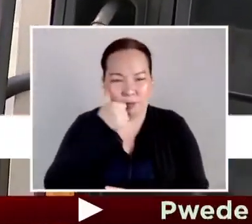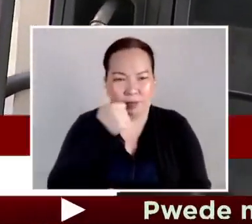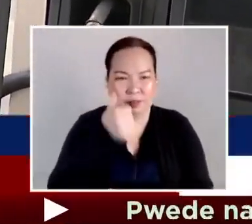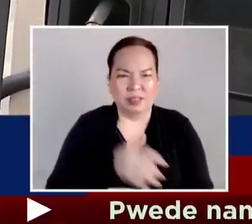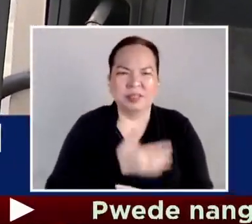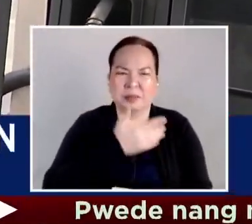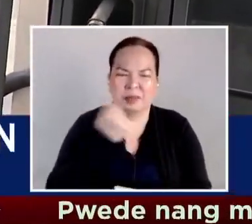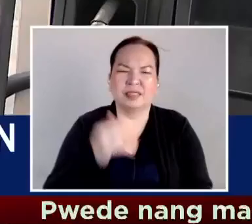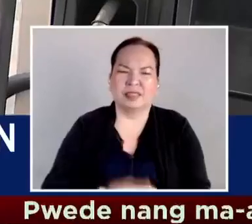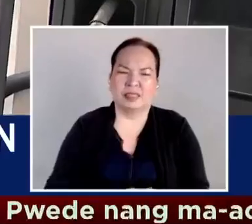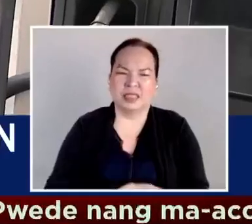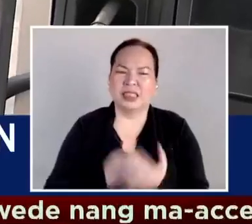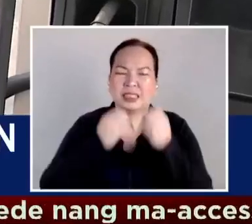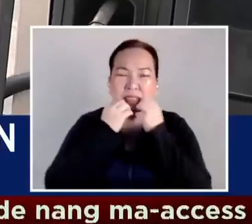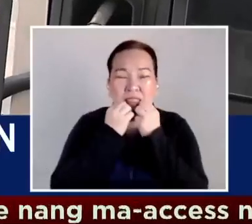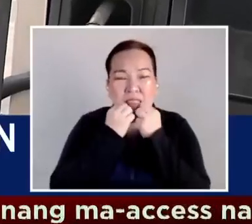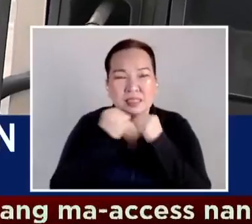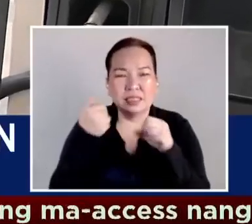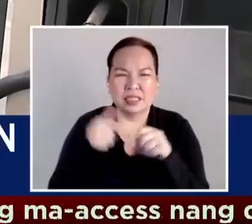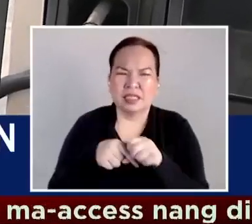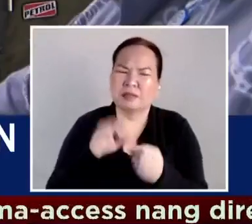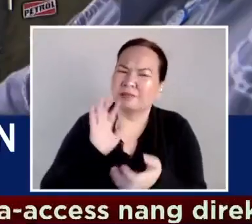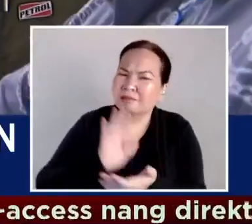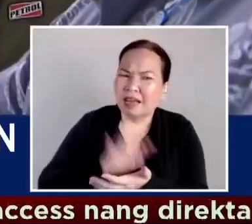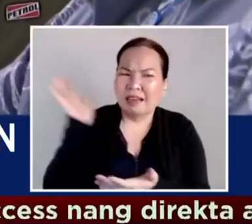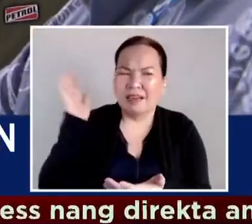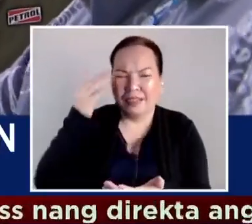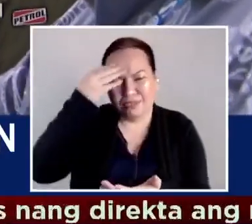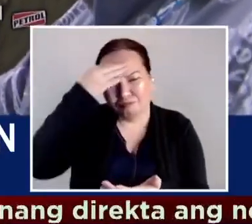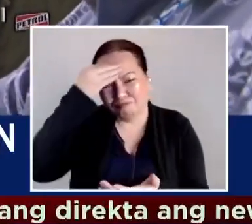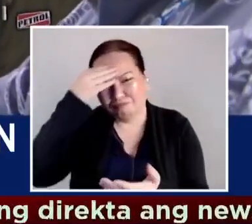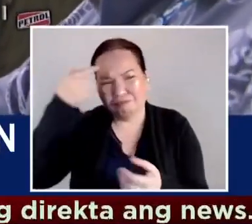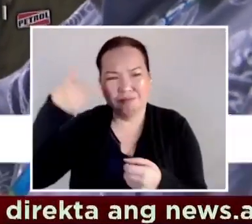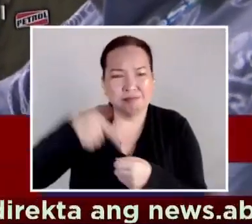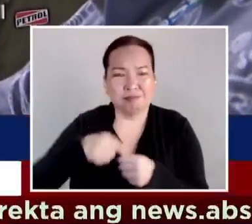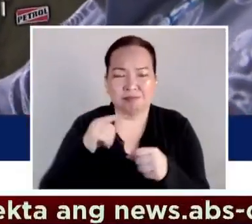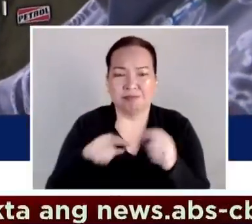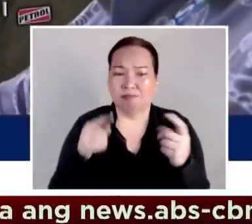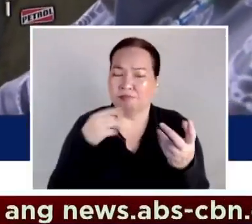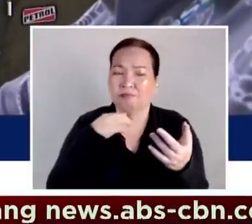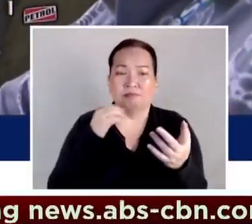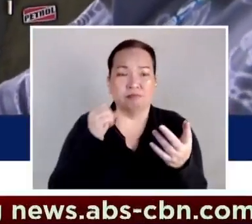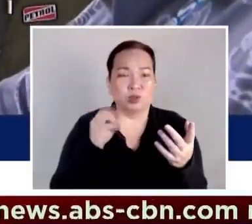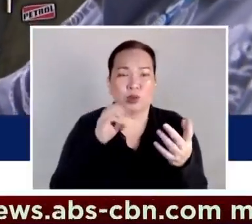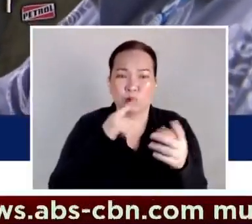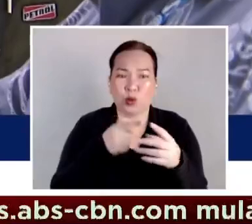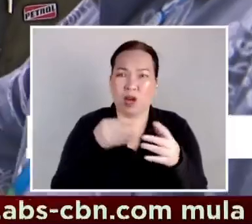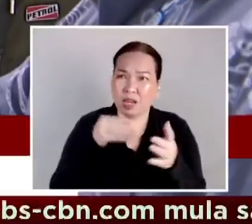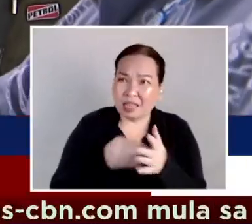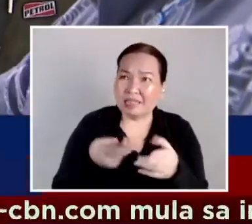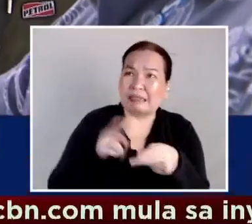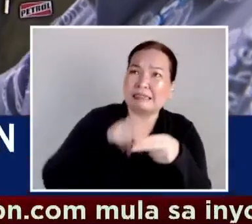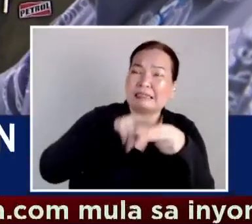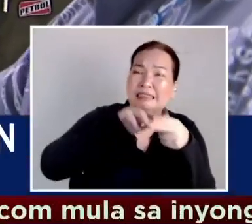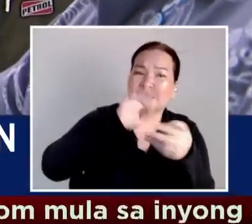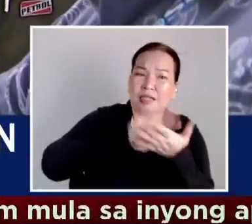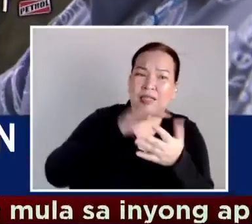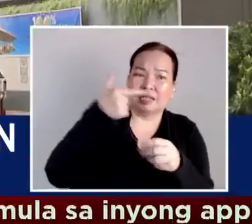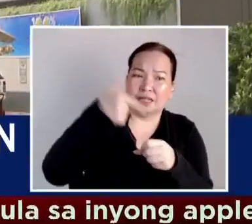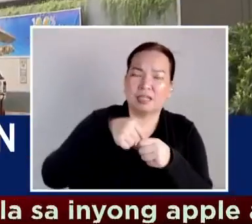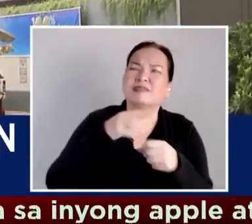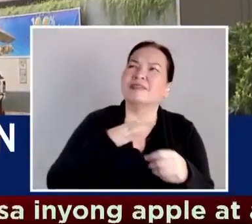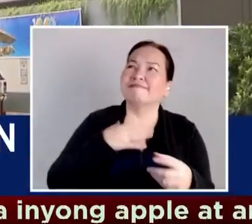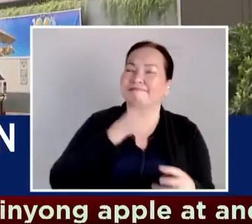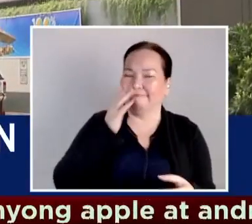lang po, para mas nakakatibid po kasi sobrang mahal po ng gasolina. Once na tumaas pa yung price ng gas, kaya ko naman